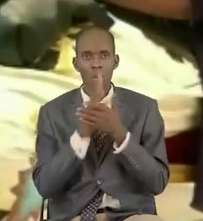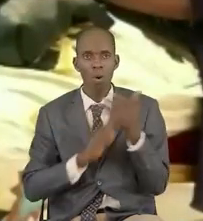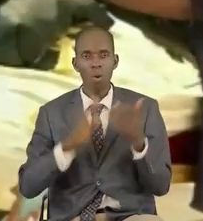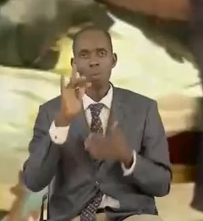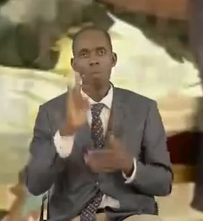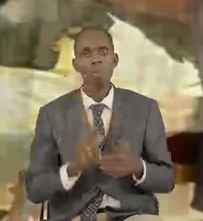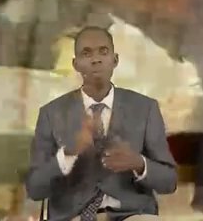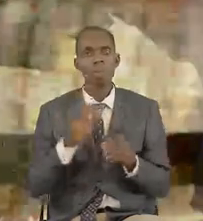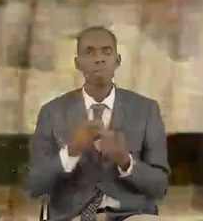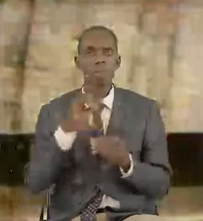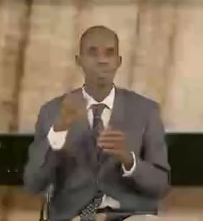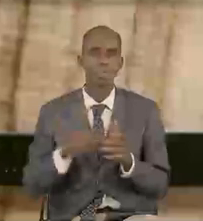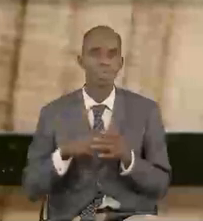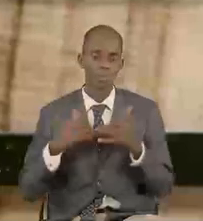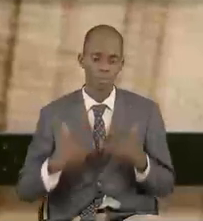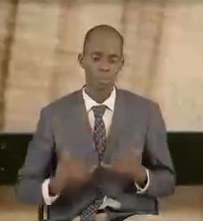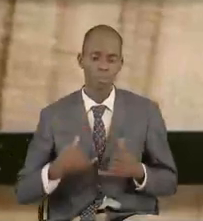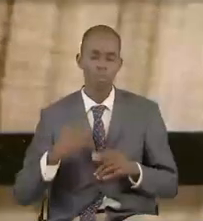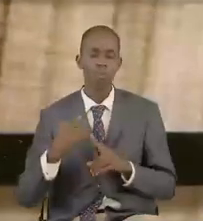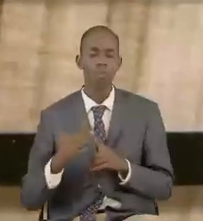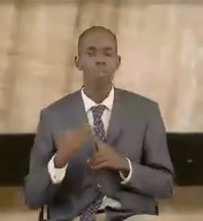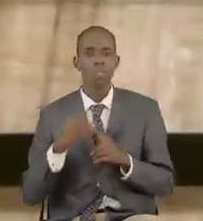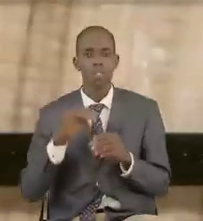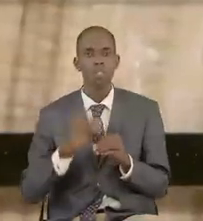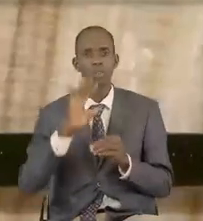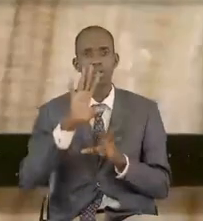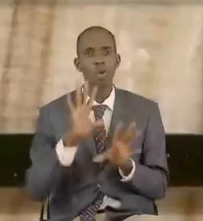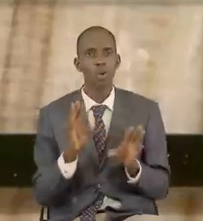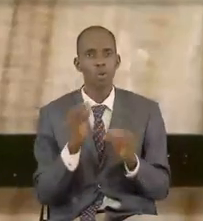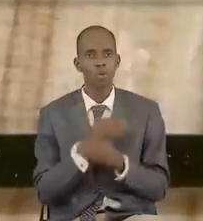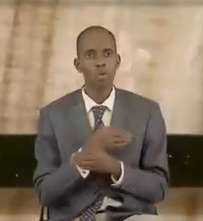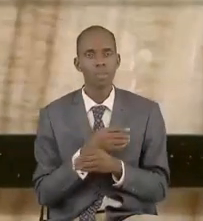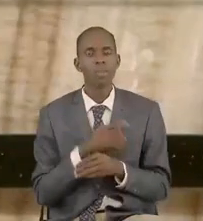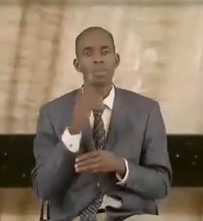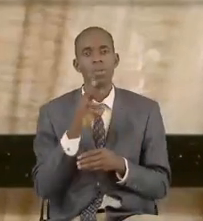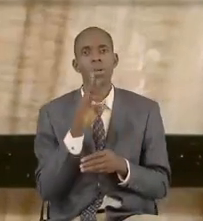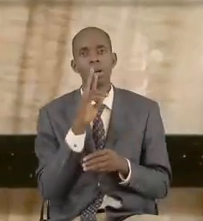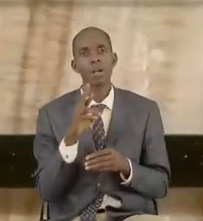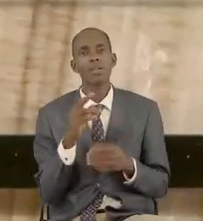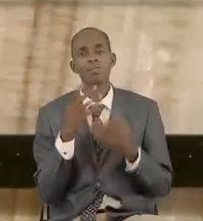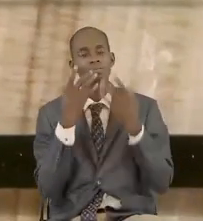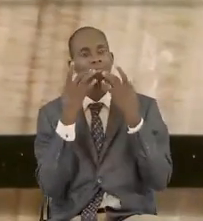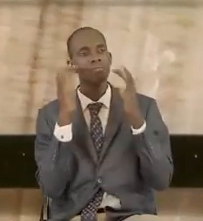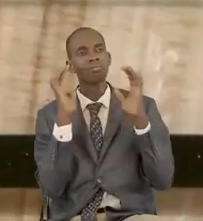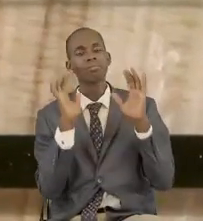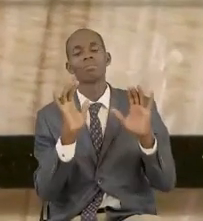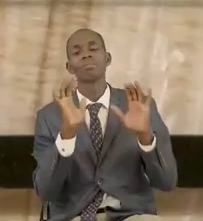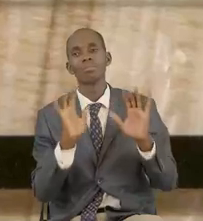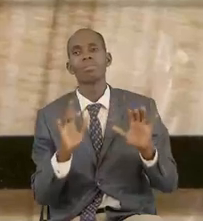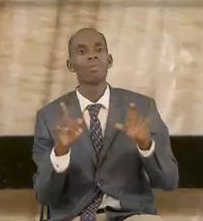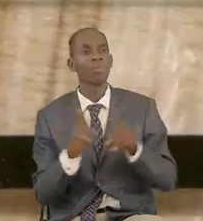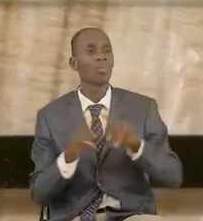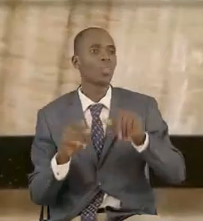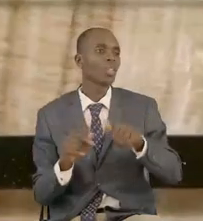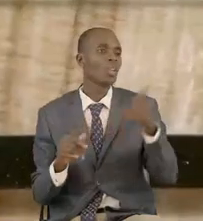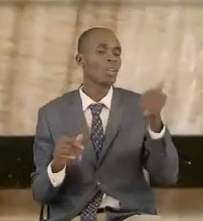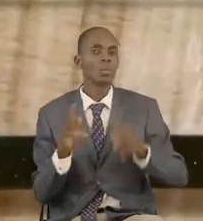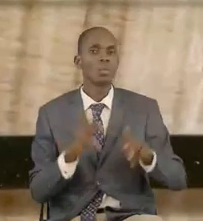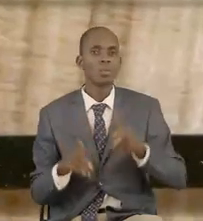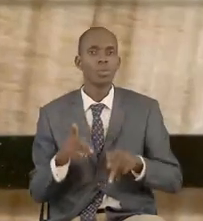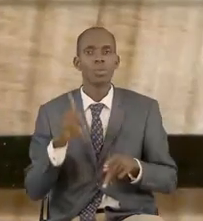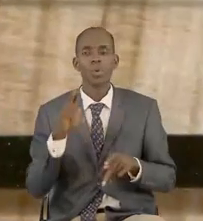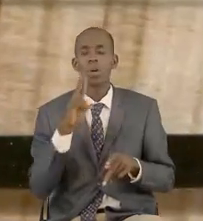et sur la sagesse dans ce siècle présent dans ton bureau tu es un clochard un